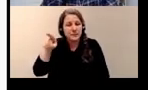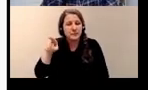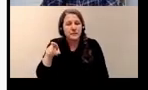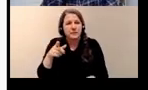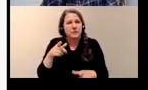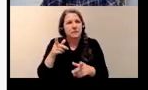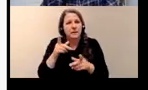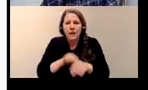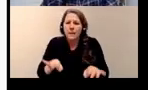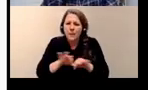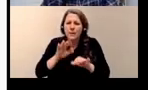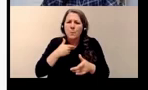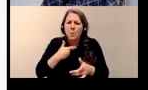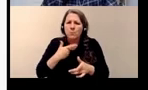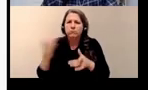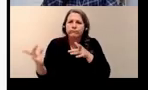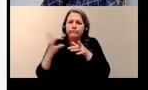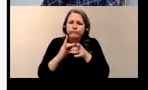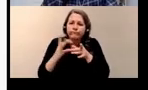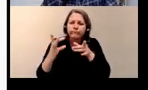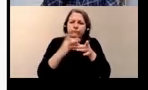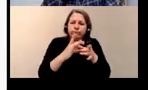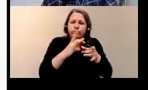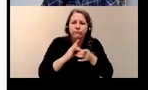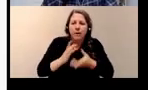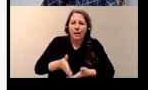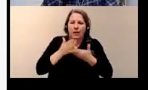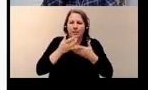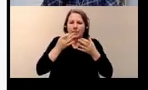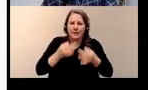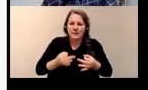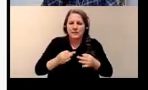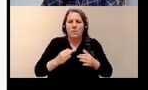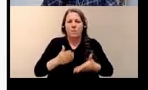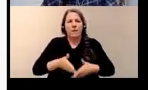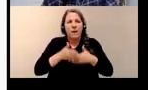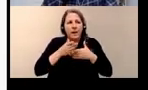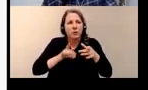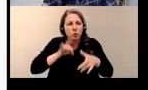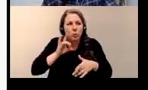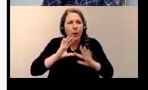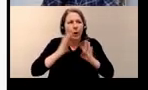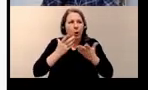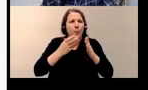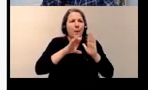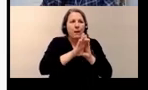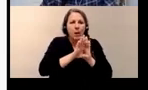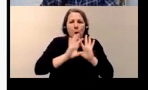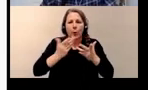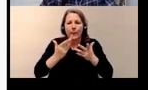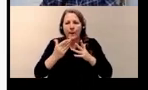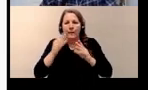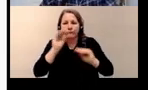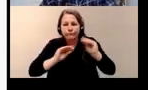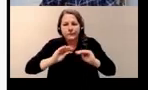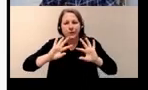monde a travaillé en fait sur certains choix qui peuvent être éditoriaux, qui peuvent être formels, et sans lesquels le